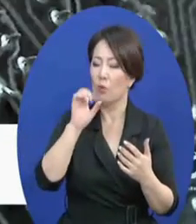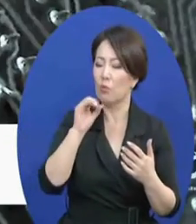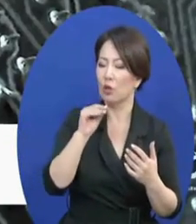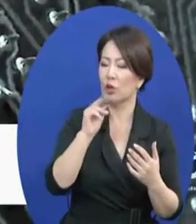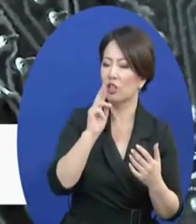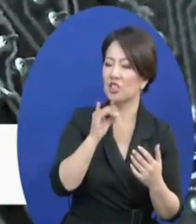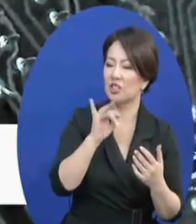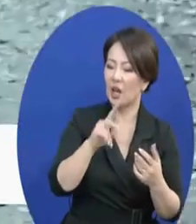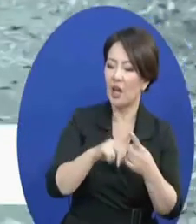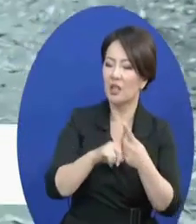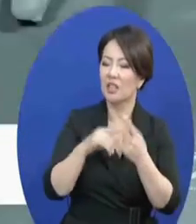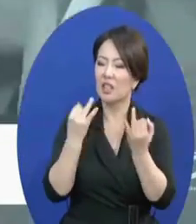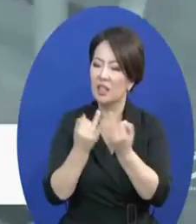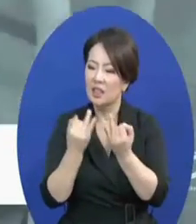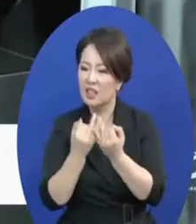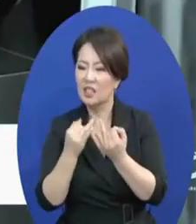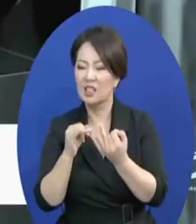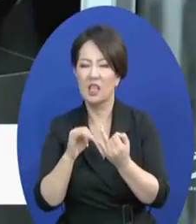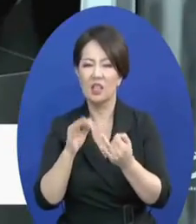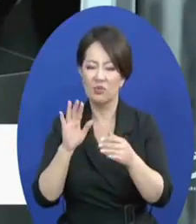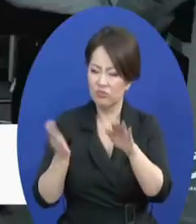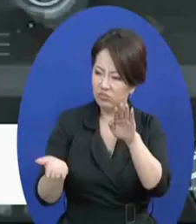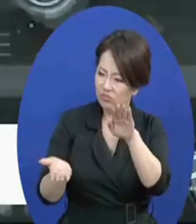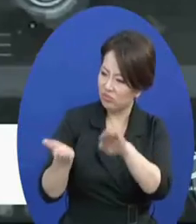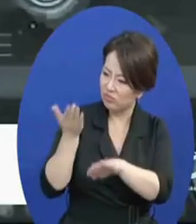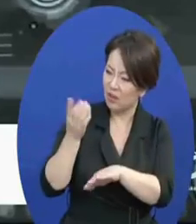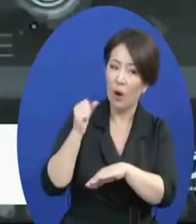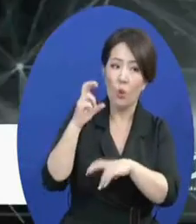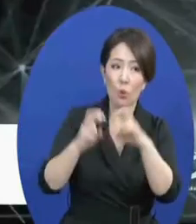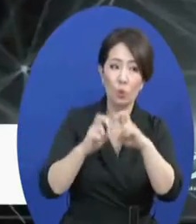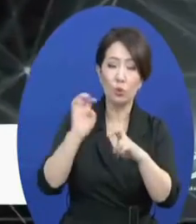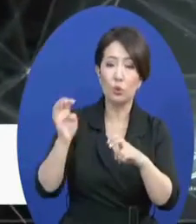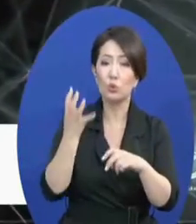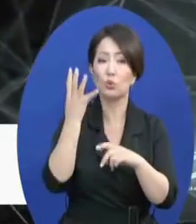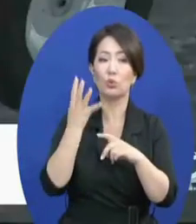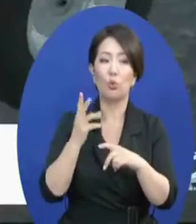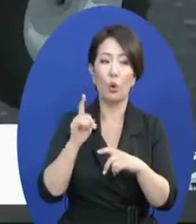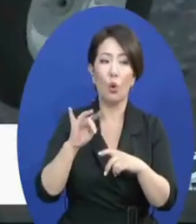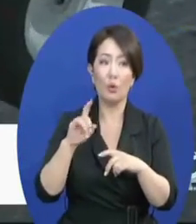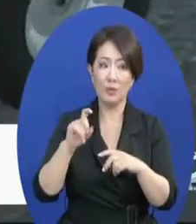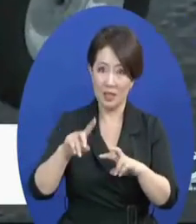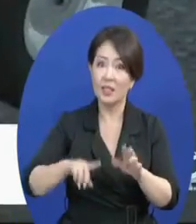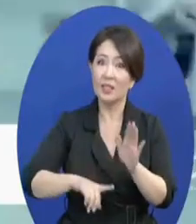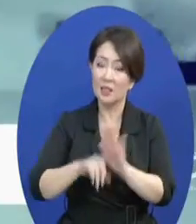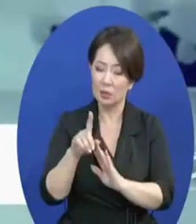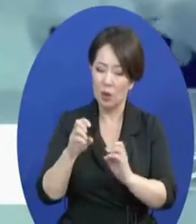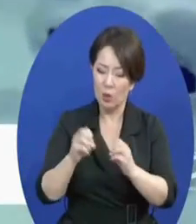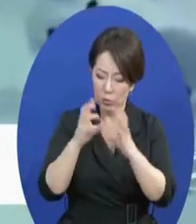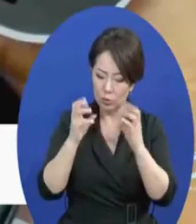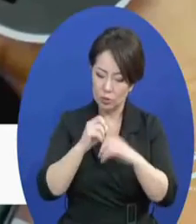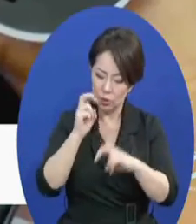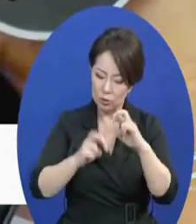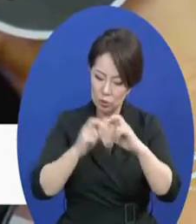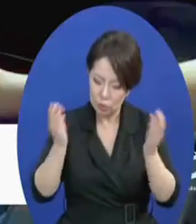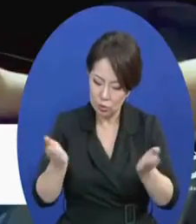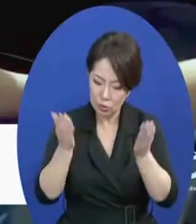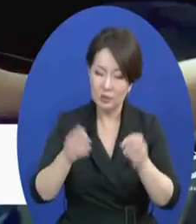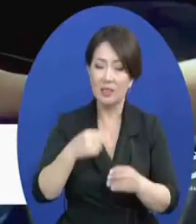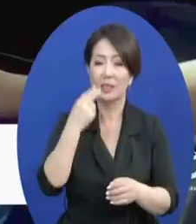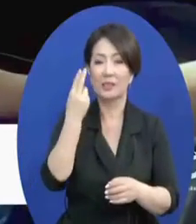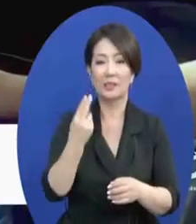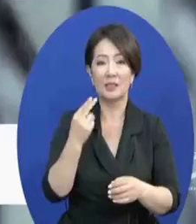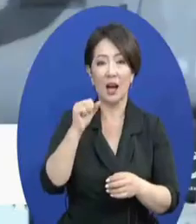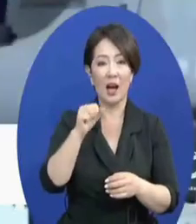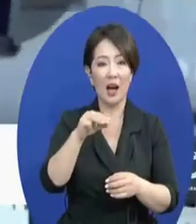граобурт, юмсээн интернет, эхэгүлэээээрэнг үй Балх ажиуултэн дөрдгөр хэптэайгах лыүлч бүддэлж жөлдүрдээг хөгжуултэн саахэм